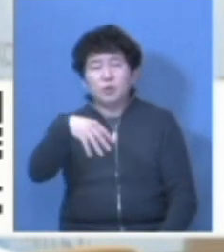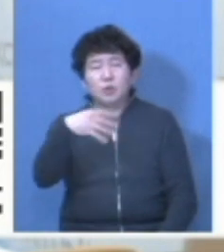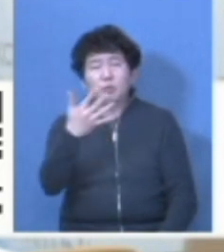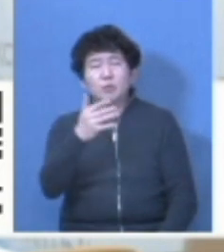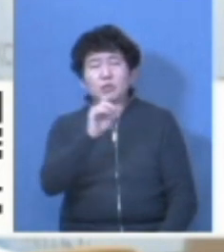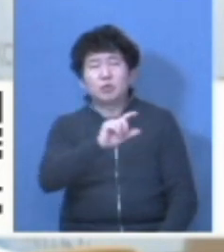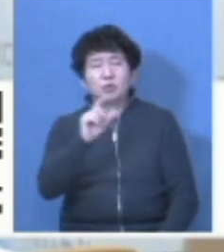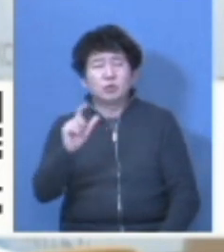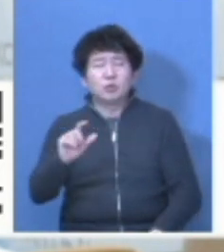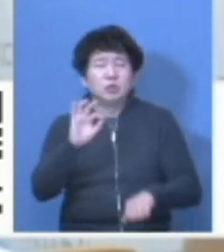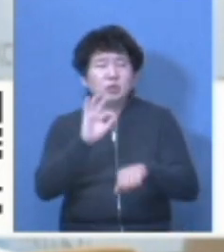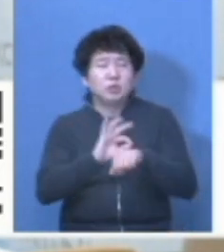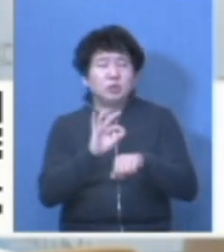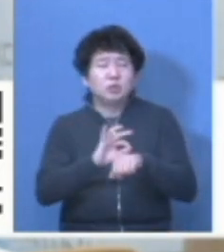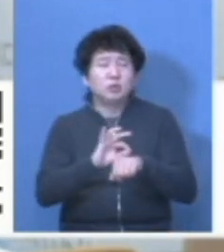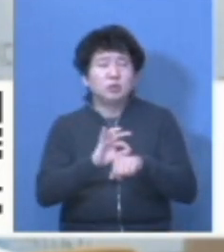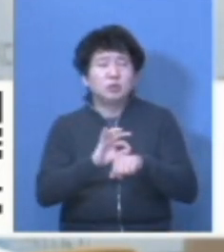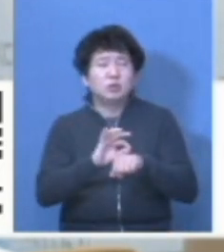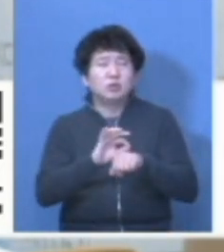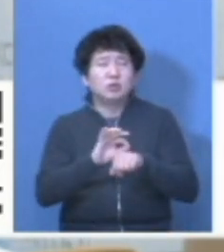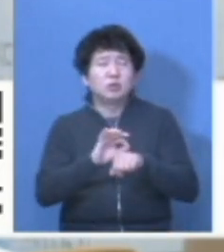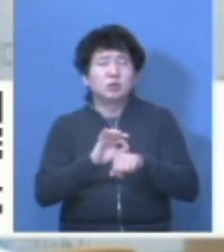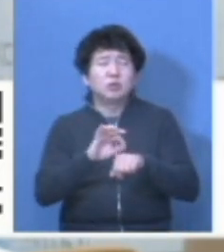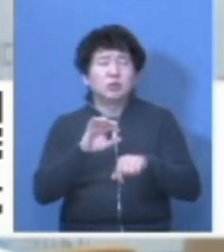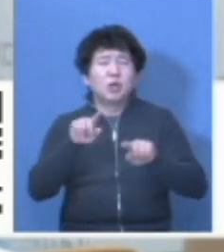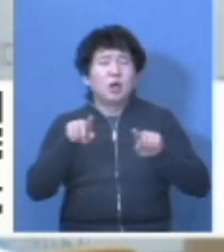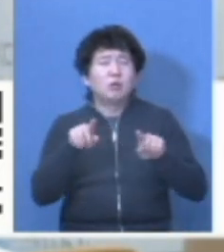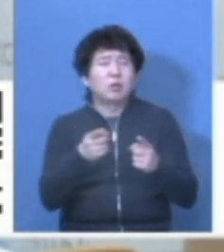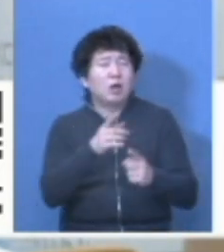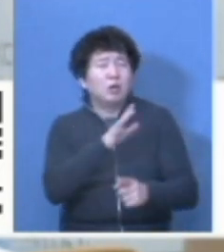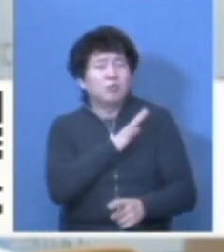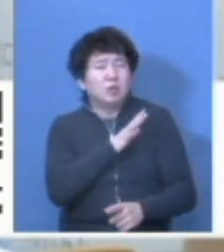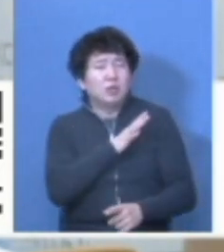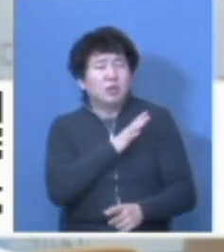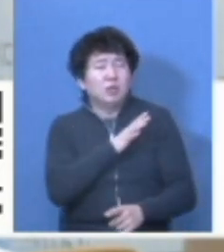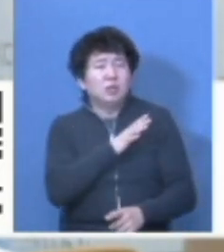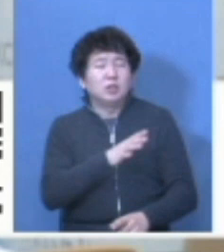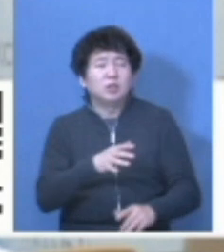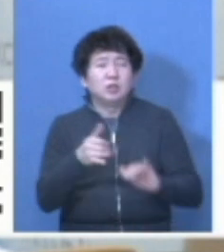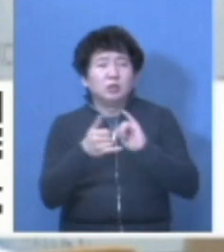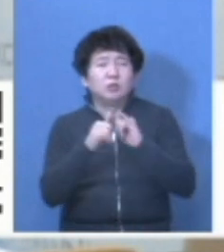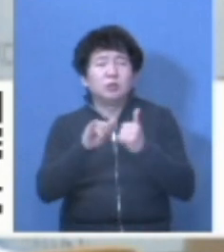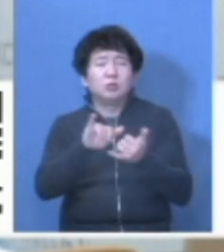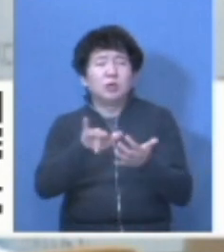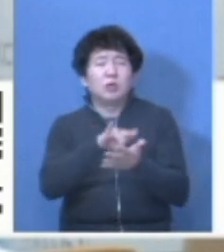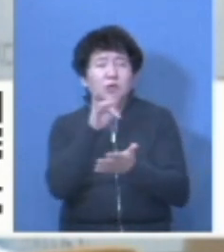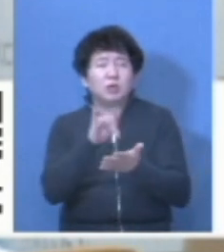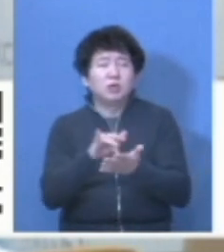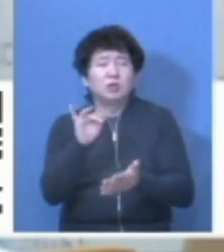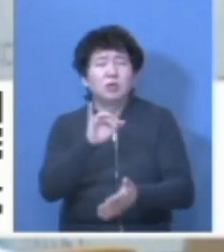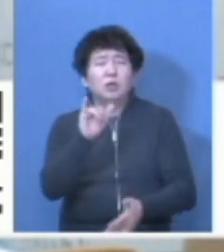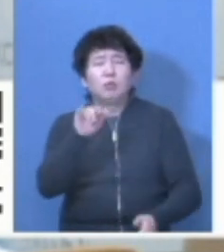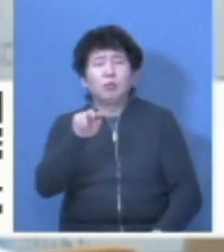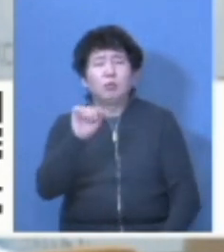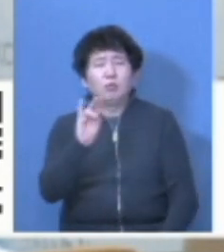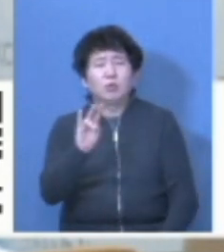тіркелді. Өткен жылы 38 науқас тіркелген. Аурушанды көбінесе Өскемен қаласы және Ұлан ауданында